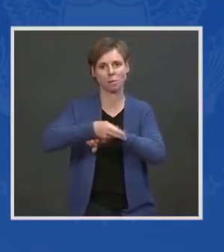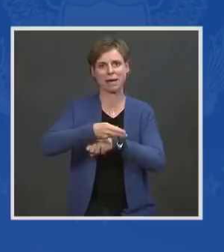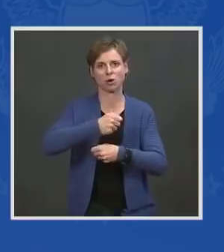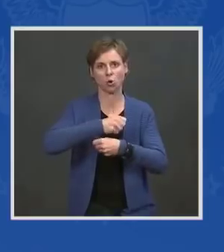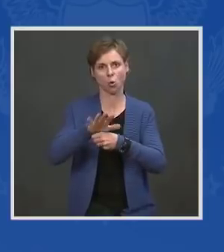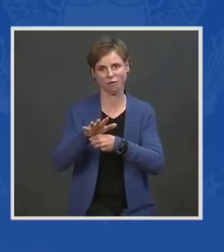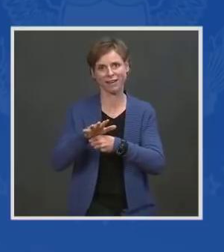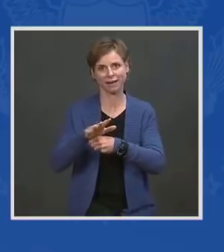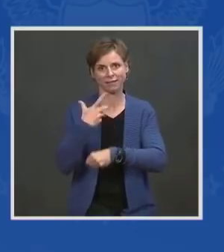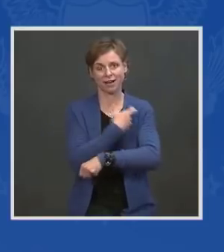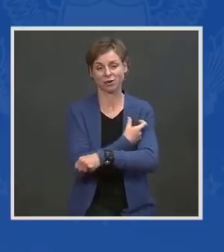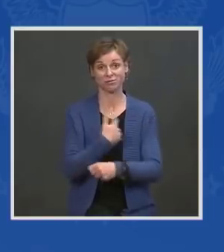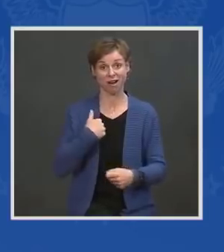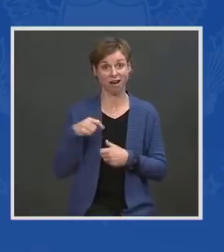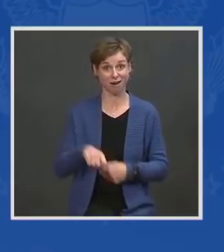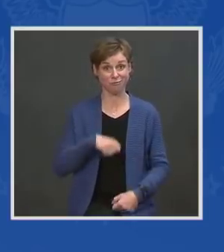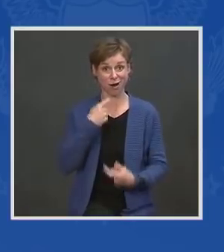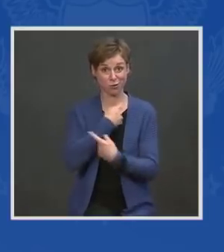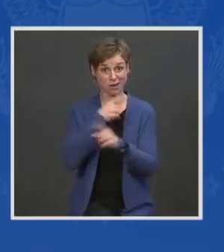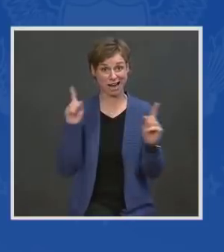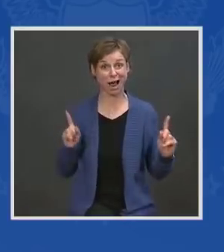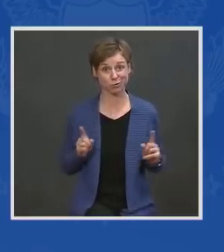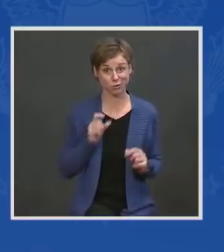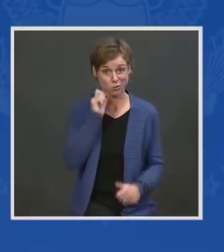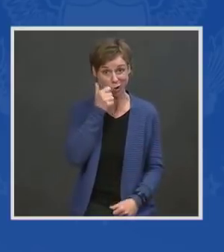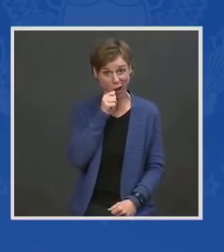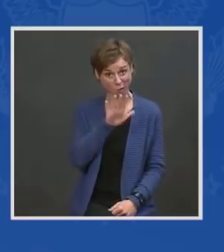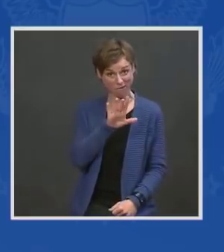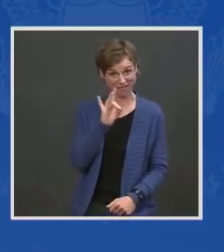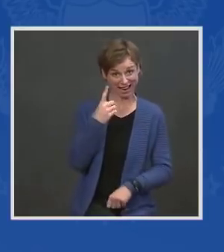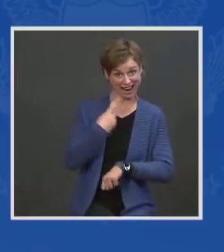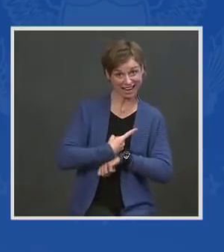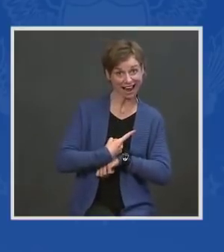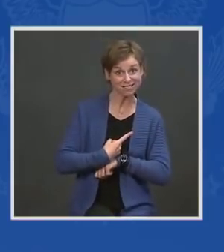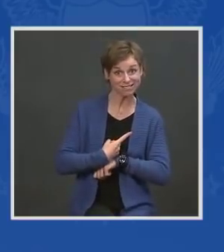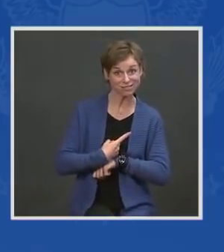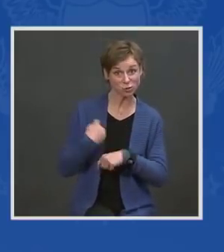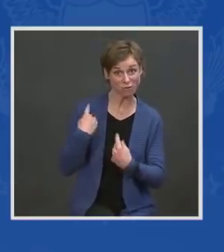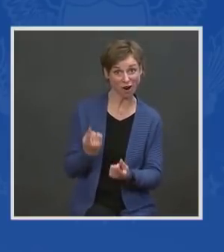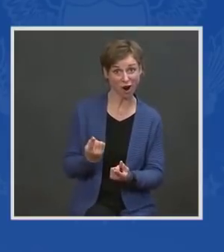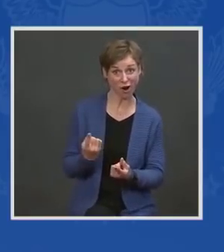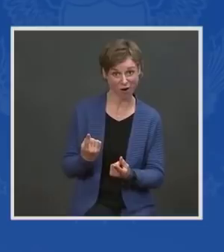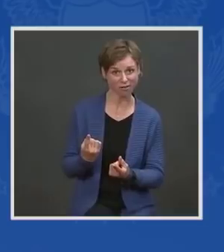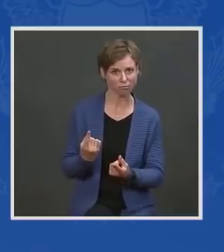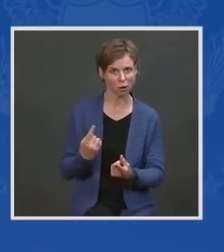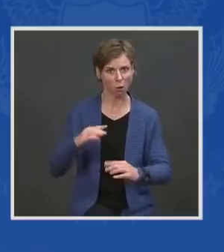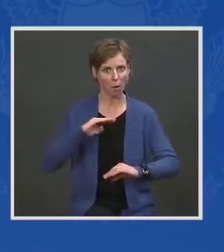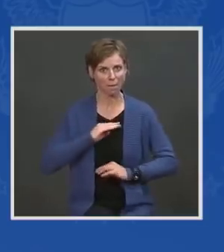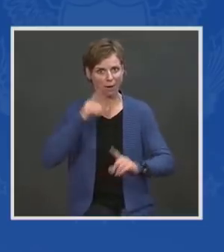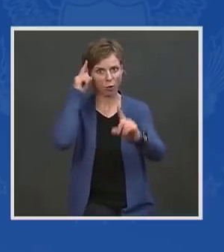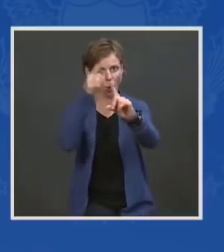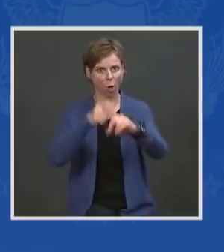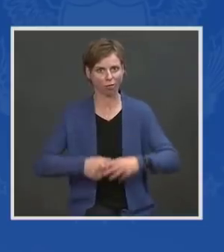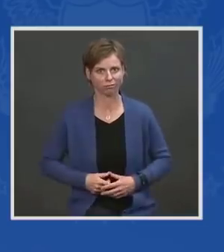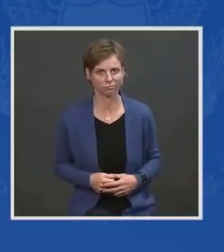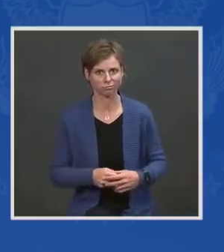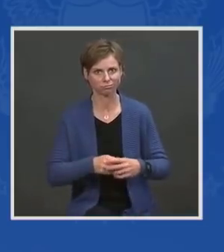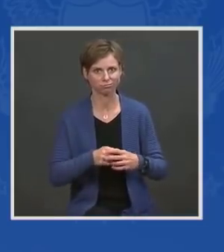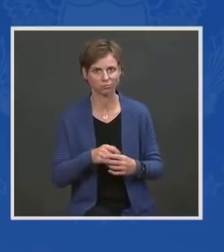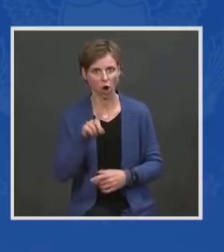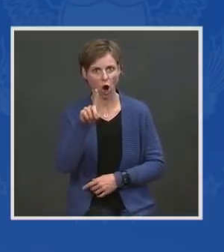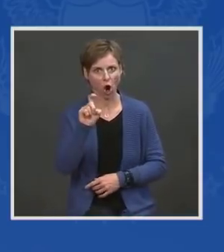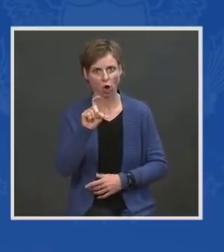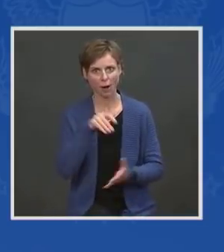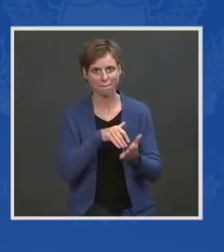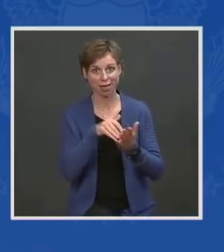Koordinator unserer Covid-19-Reaktion, um uns auf Kriegsfuß zu stellen. Und ich meinte das im wörtlichen Sinne, um